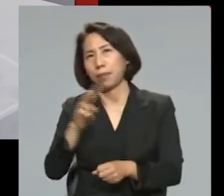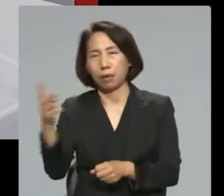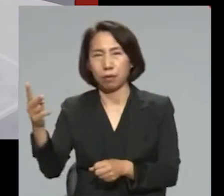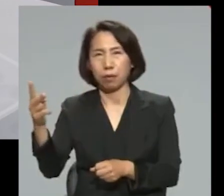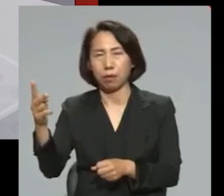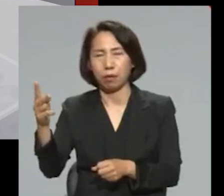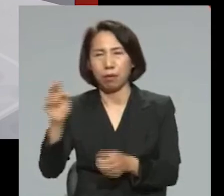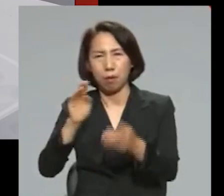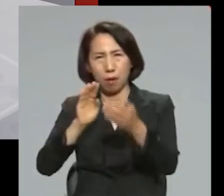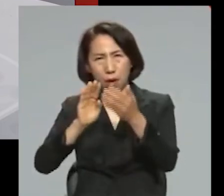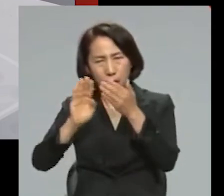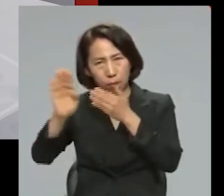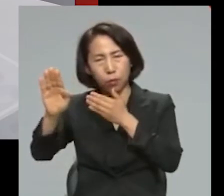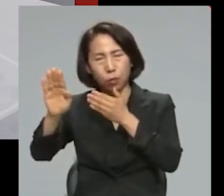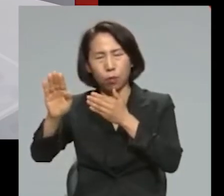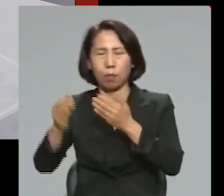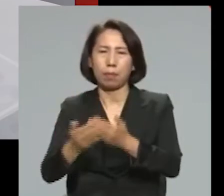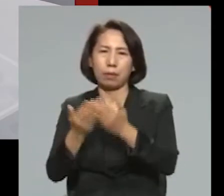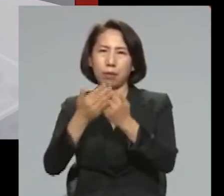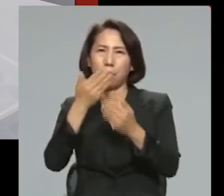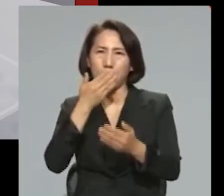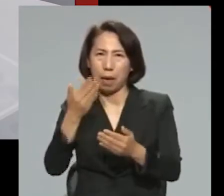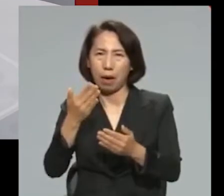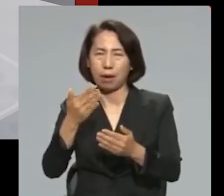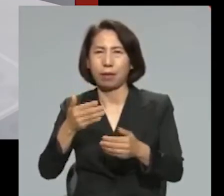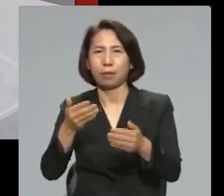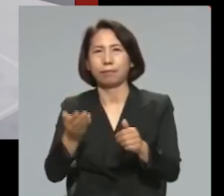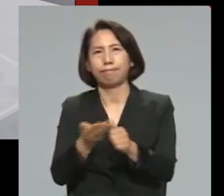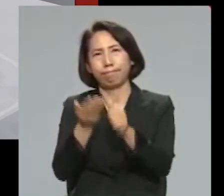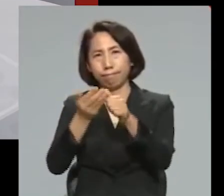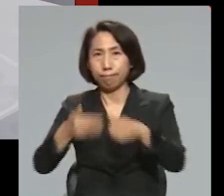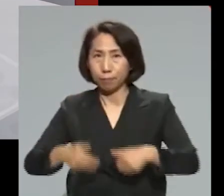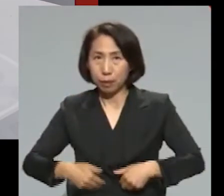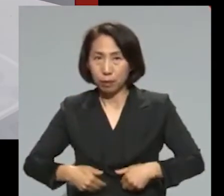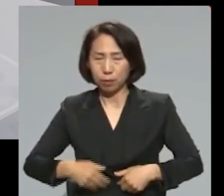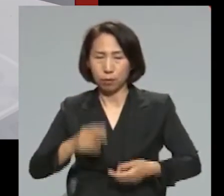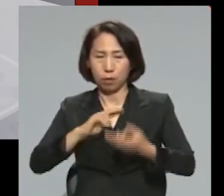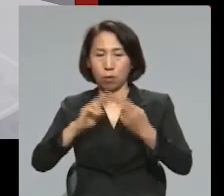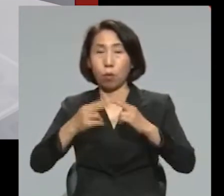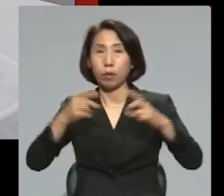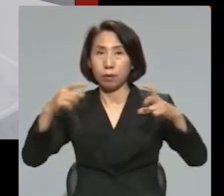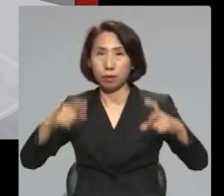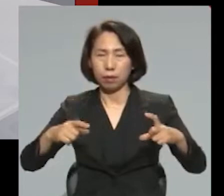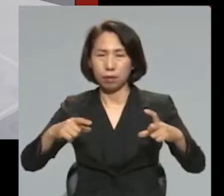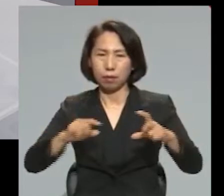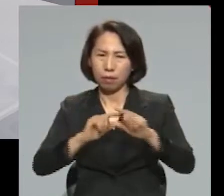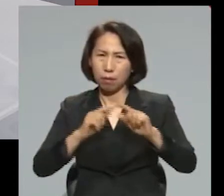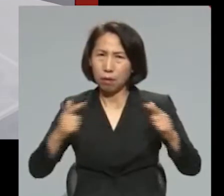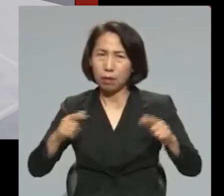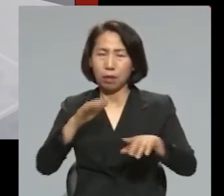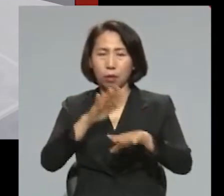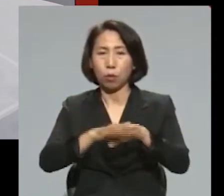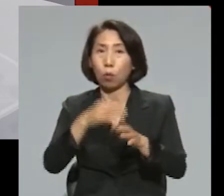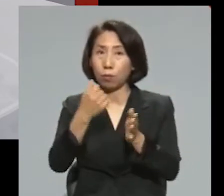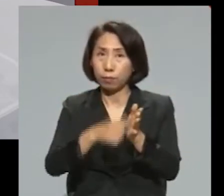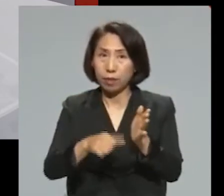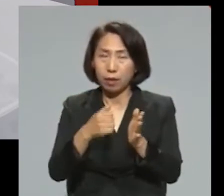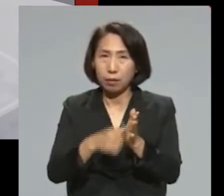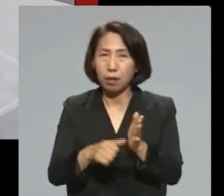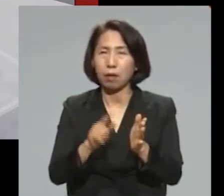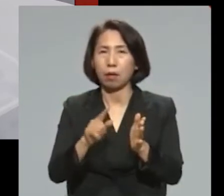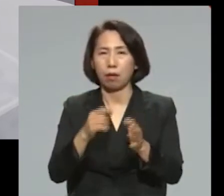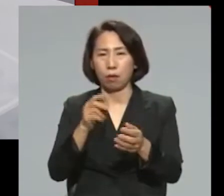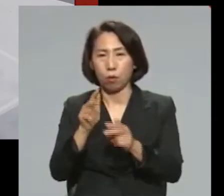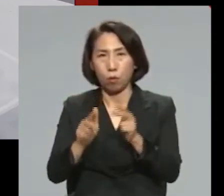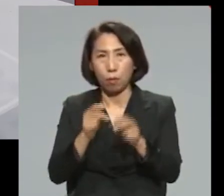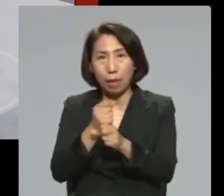산업으로 육성해 나가야 할 것입니다. 현재 우리 고령 관내에 각종 농자재